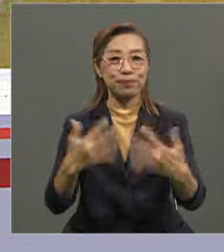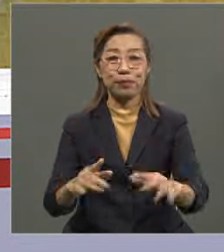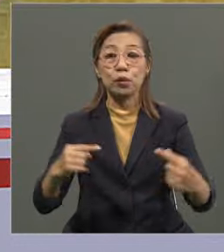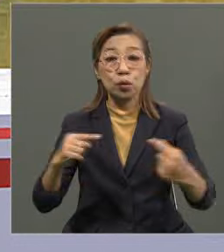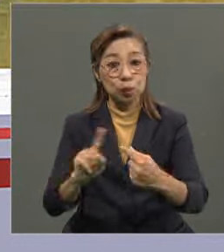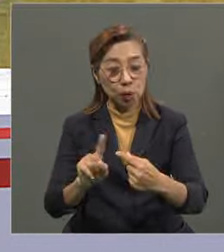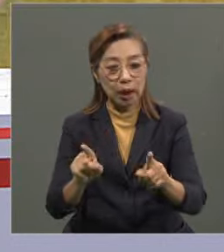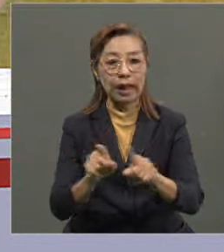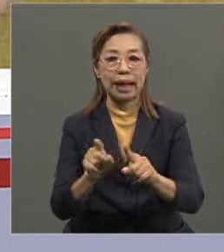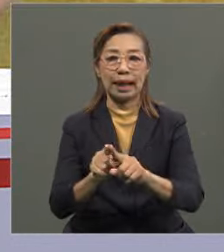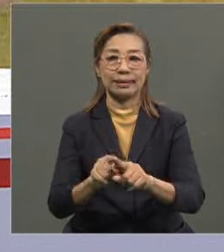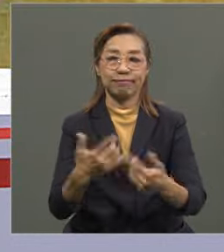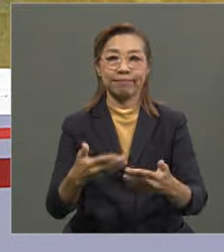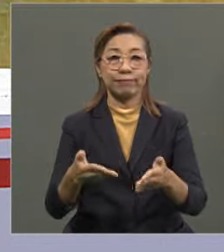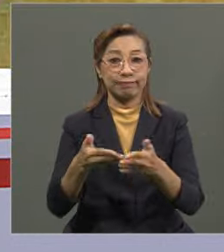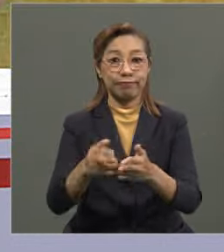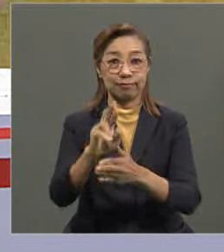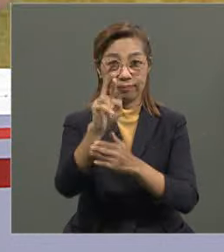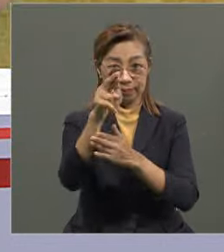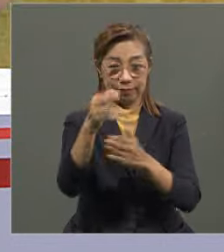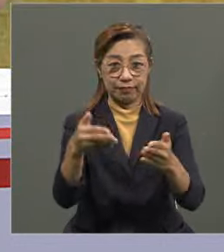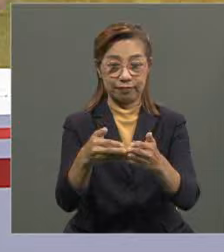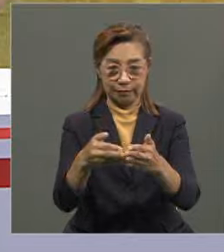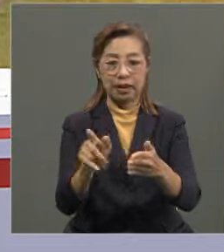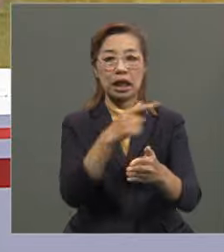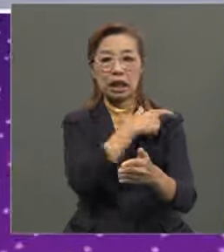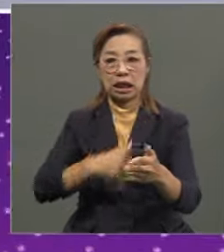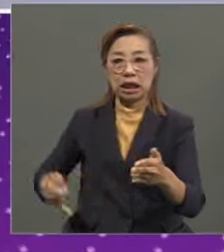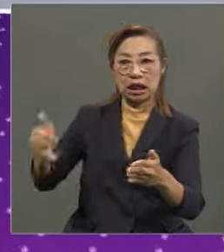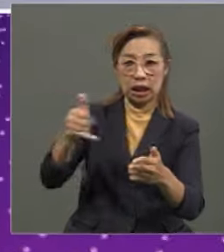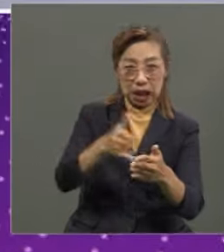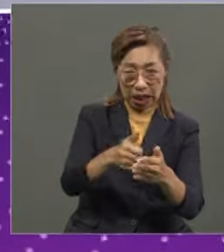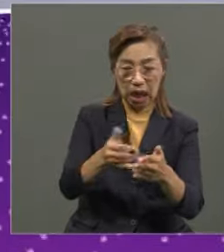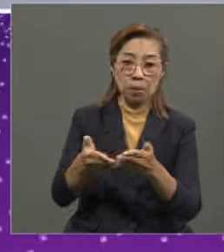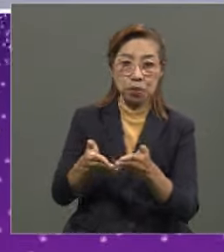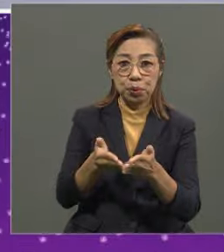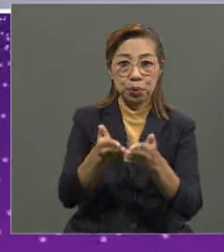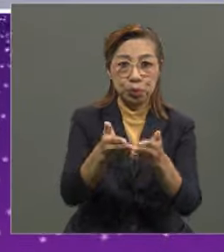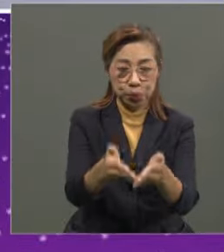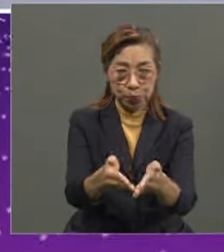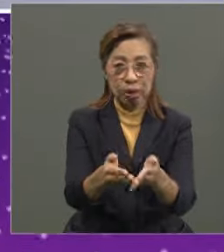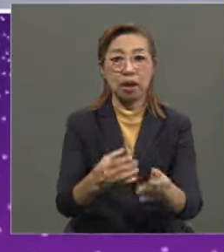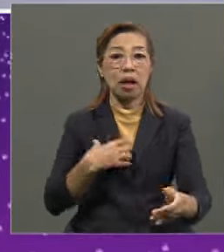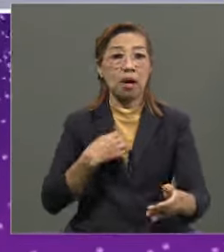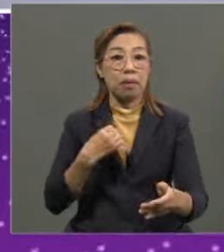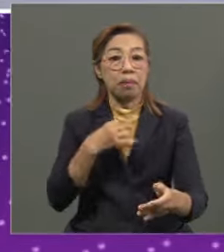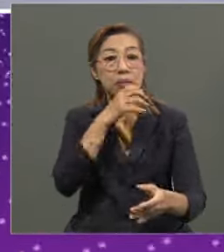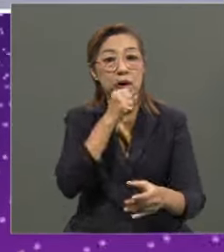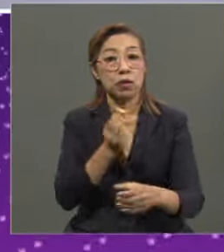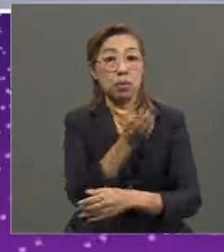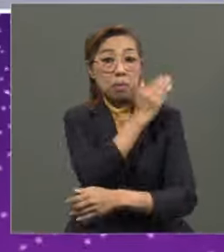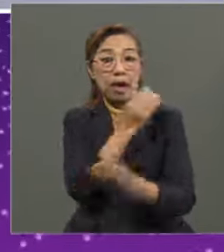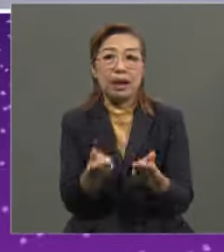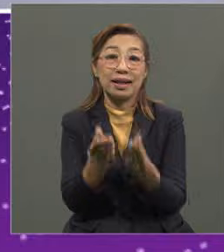ระราชพิธีเสด็จพระราชดำเนินทรงบำเพ็ญพระราชกุศลถวายผ้าพระกฐินโดยขบวนพยุหยาตราทางชลมารคณ